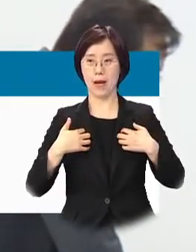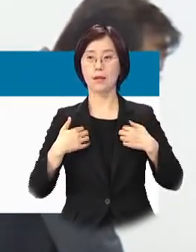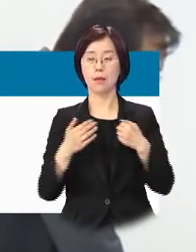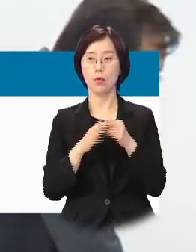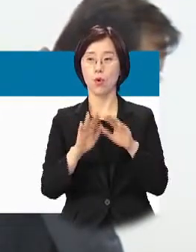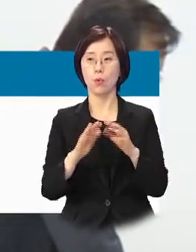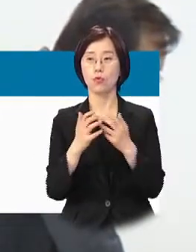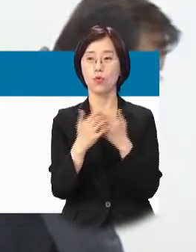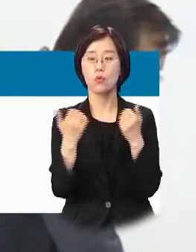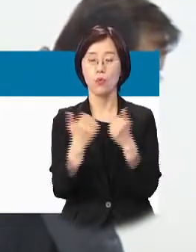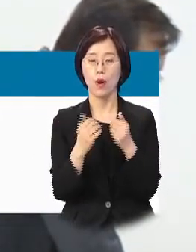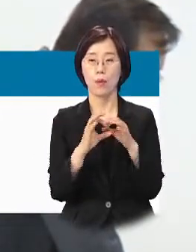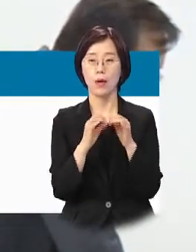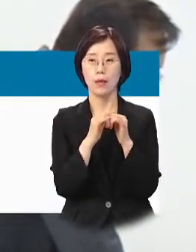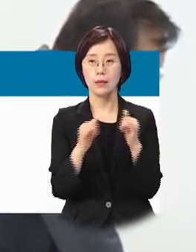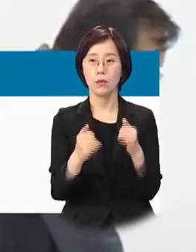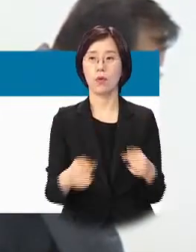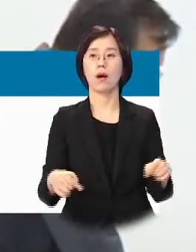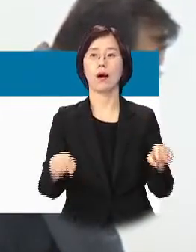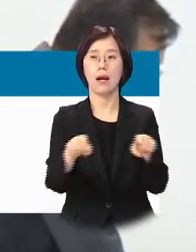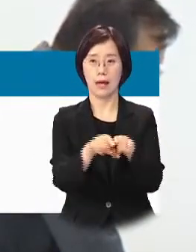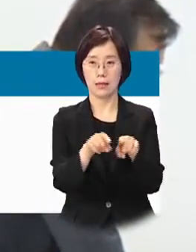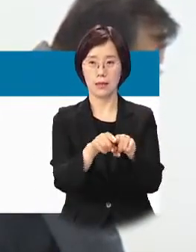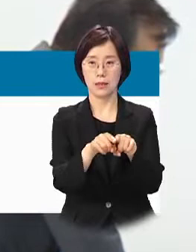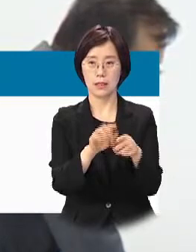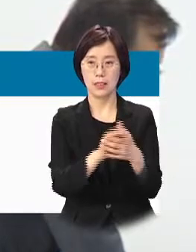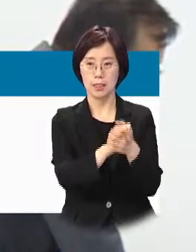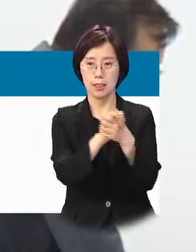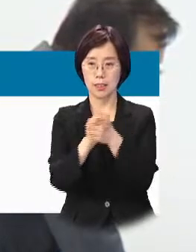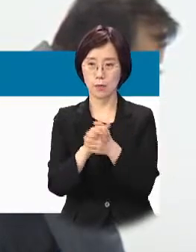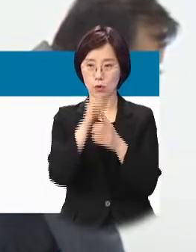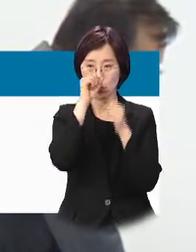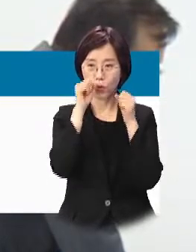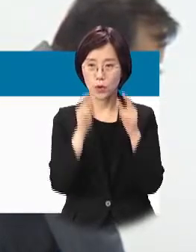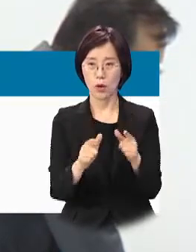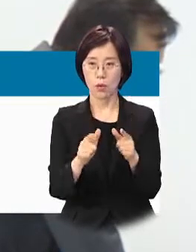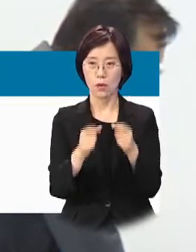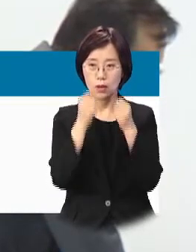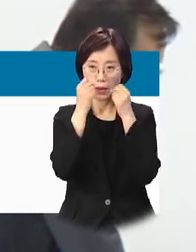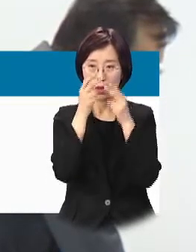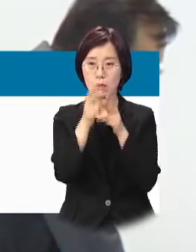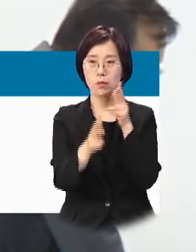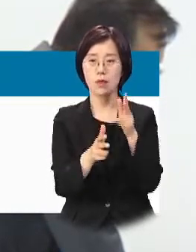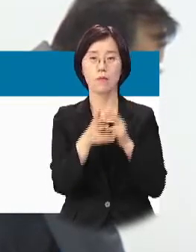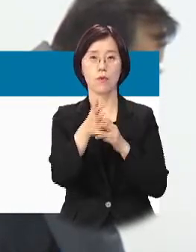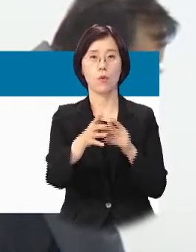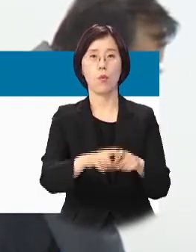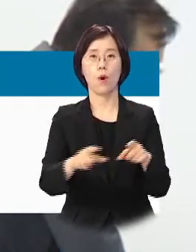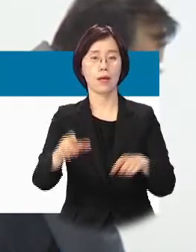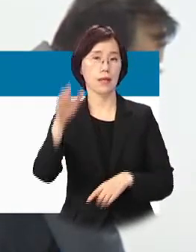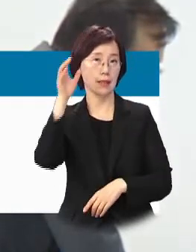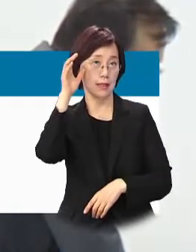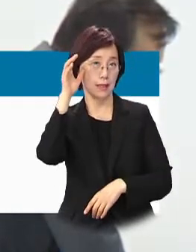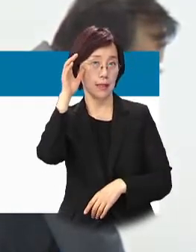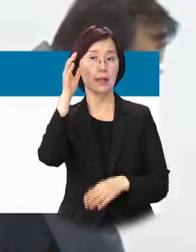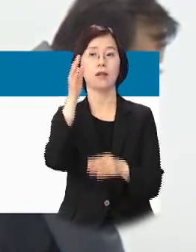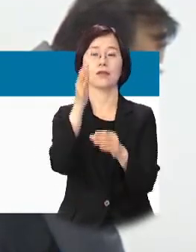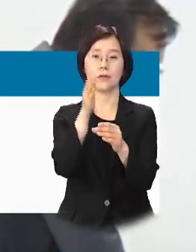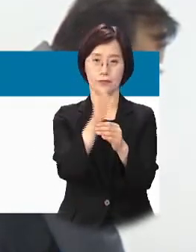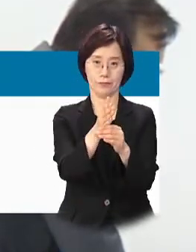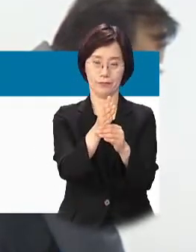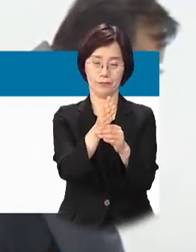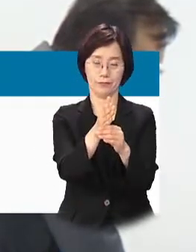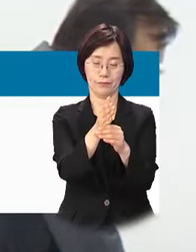long time coming. So this is a great opportunity to reconnect, rekindle old relationships, to look